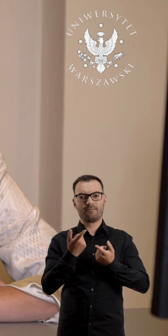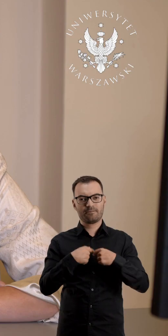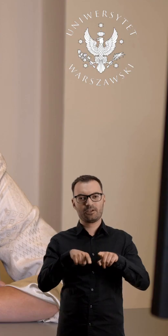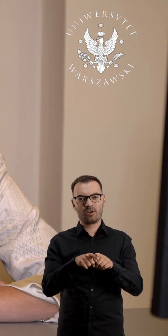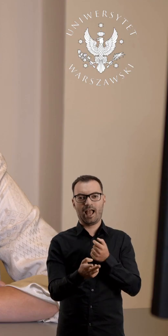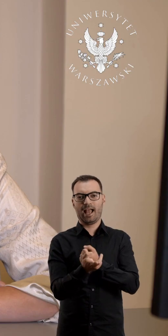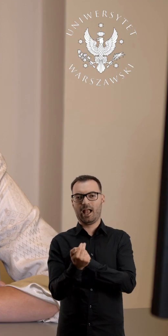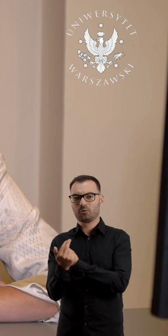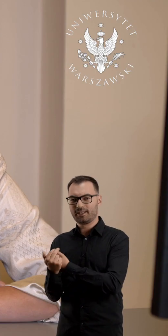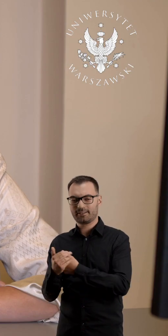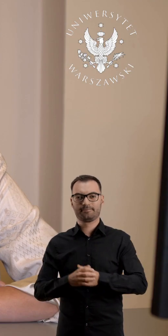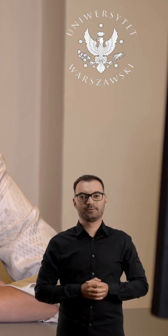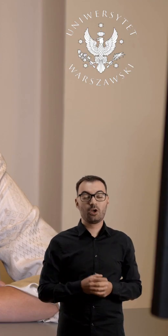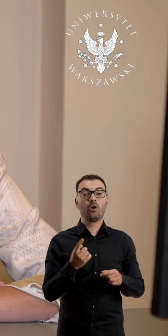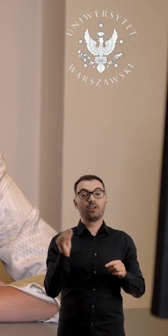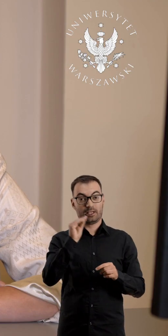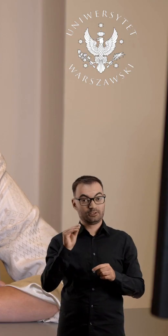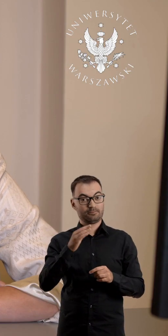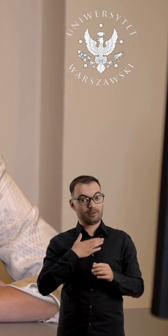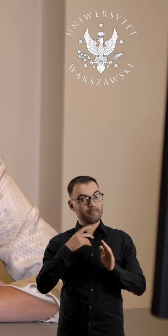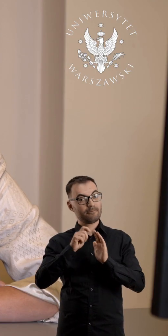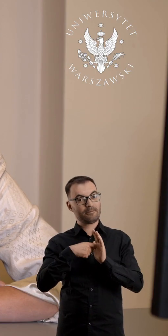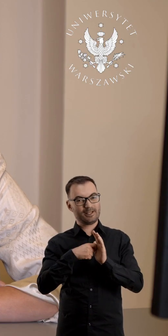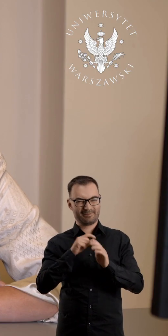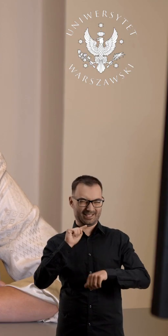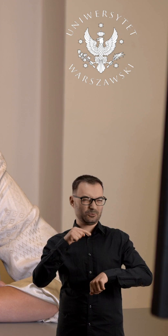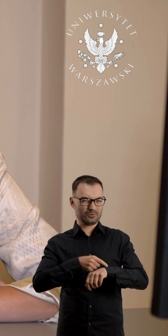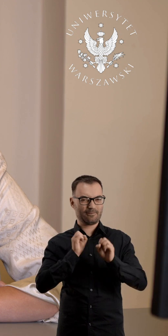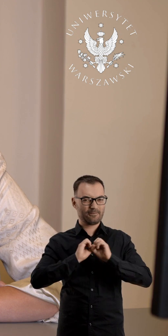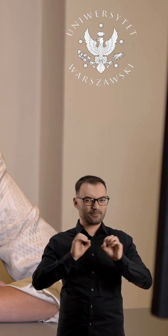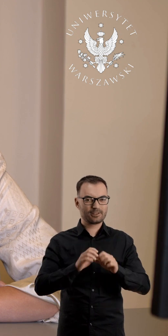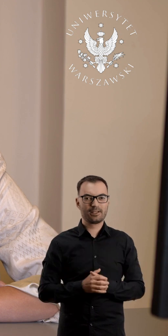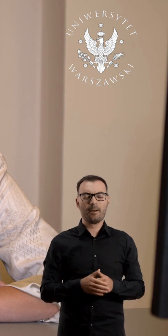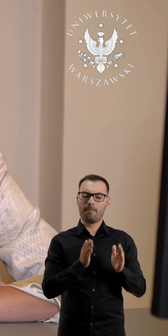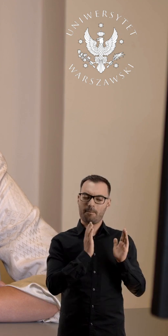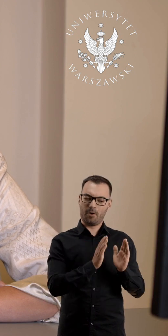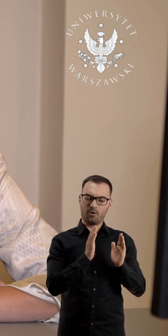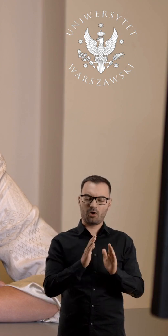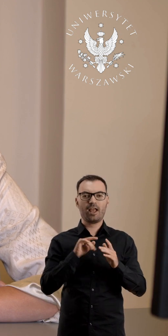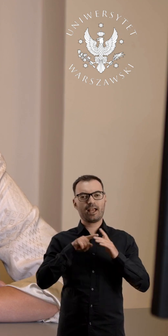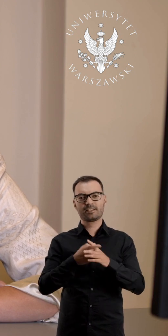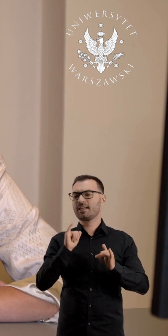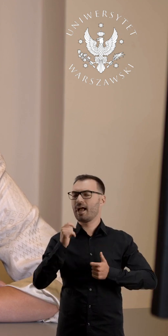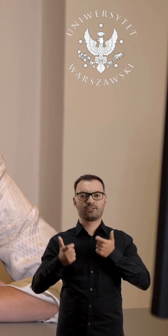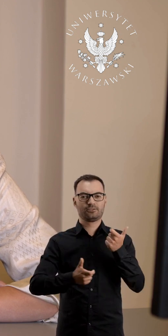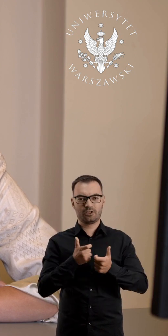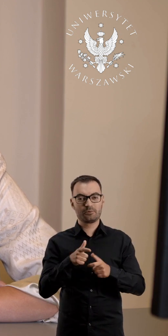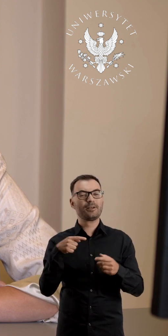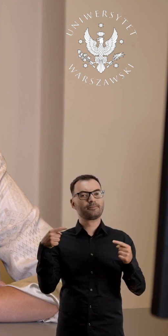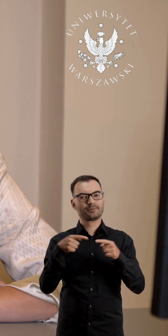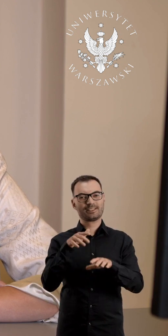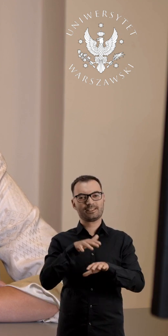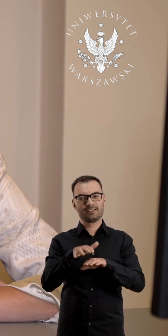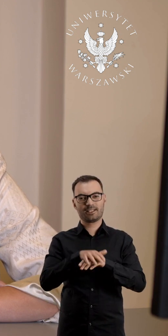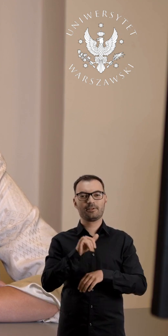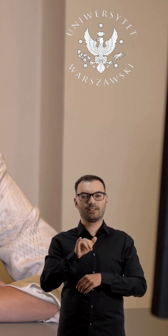kroku. Dodatkowo możecie zapoznać się z filmem instruktażowym, który informuje, jak przejść proces rejestracji w